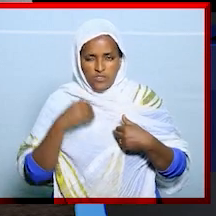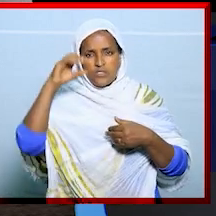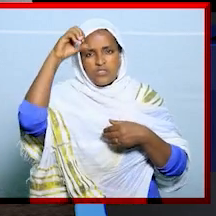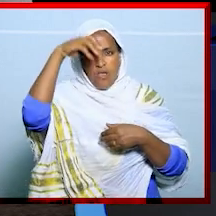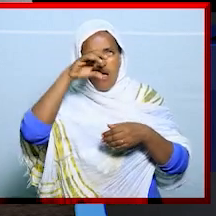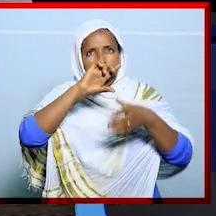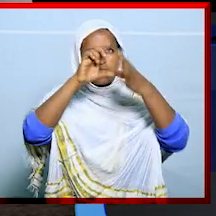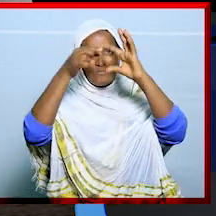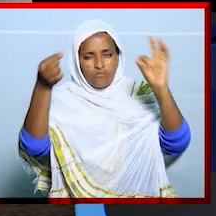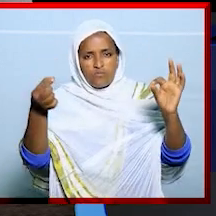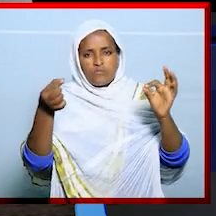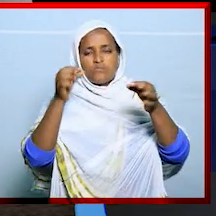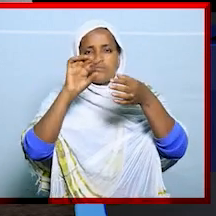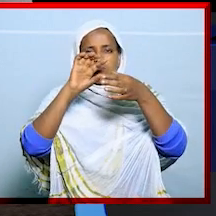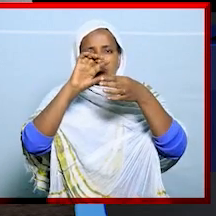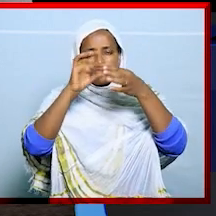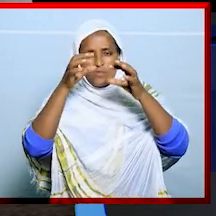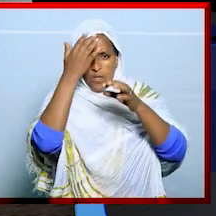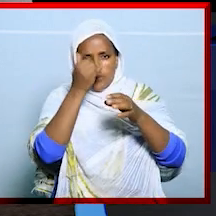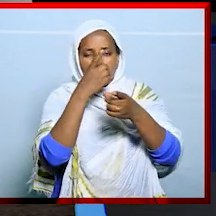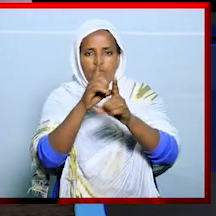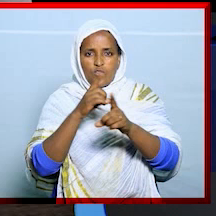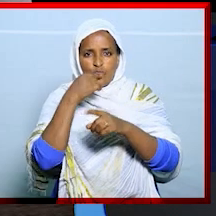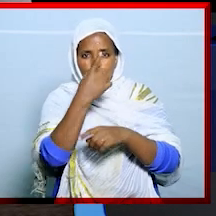የተፈጠረ ከሆነ ፀሐይ፣ ጨረቃ፣ ከዋክብት ለምን ተፈጠሩ